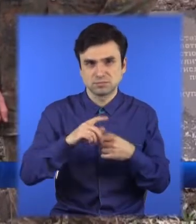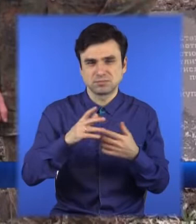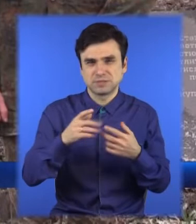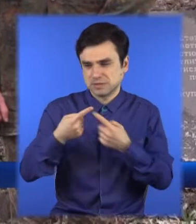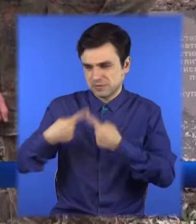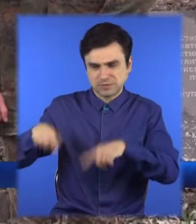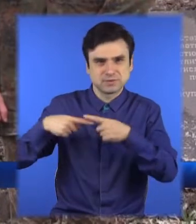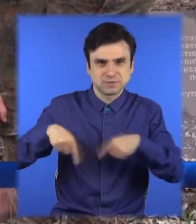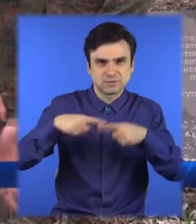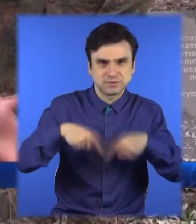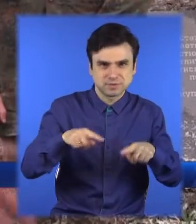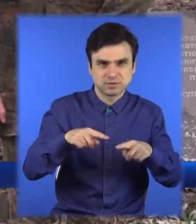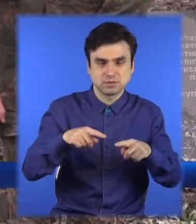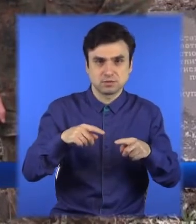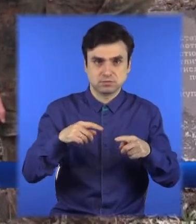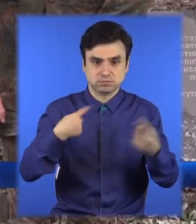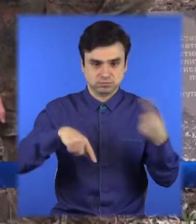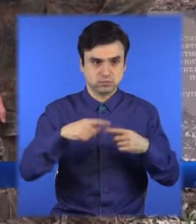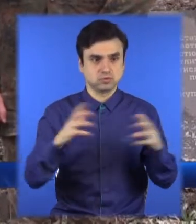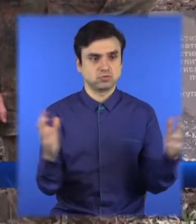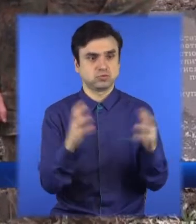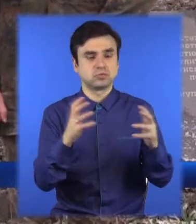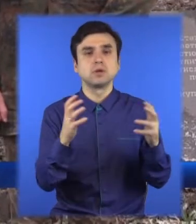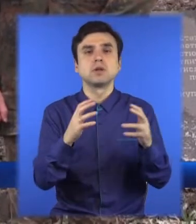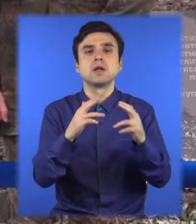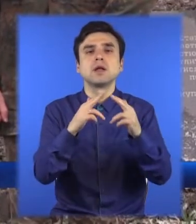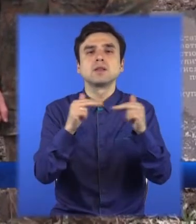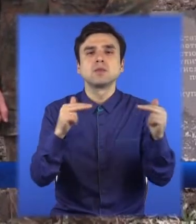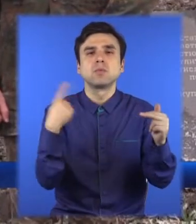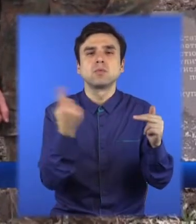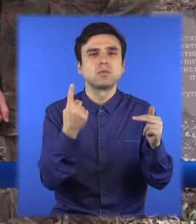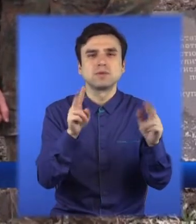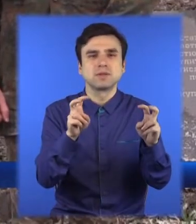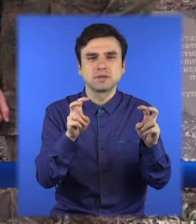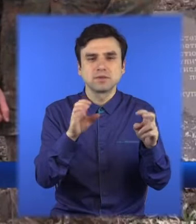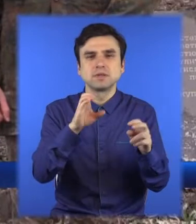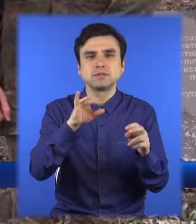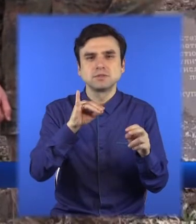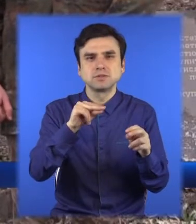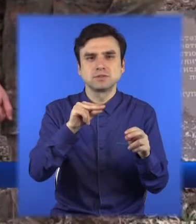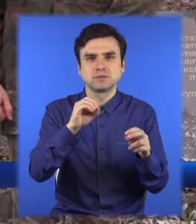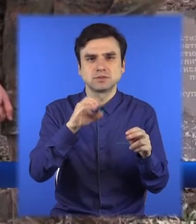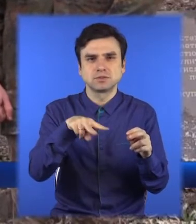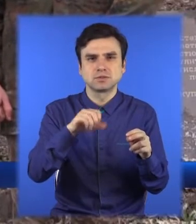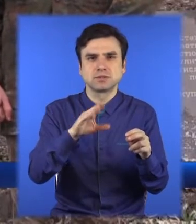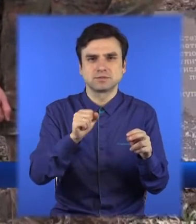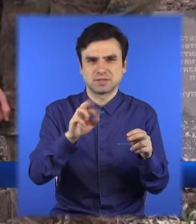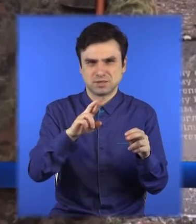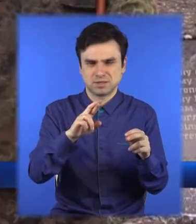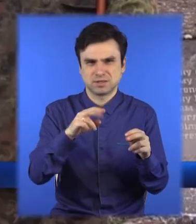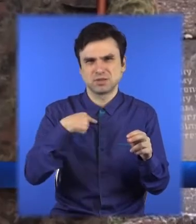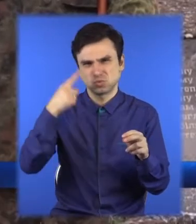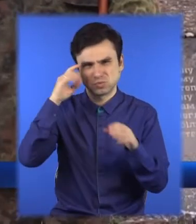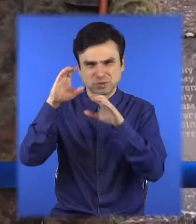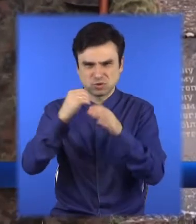суспільному товариству, і Січеславську область. Вона ще не затверджена, але вона буде затверджена. Я в цьому не